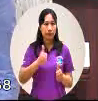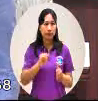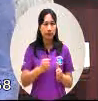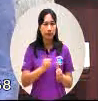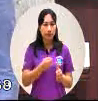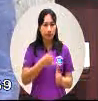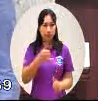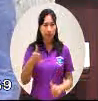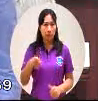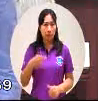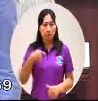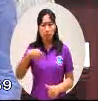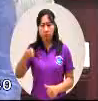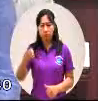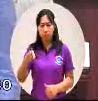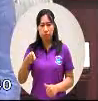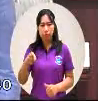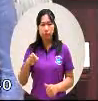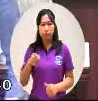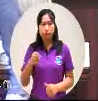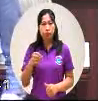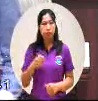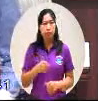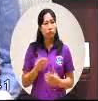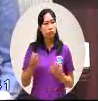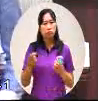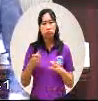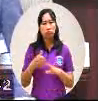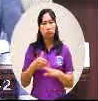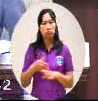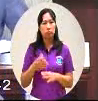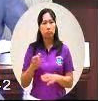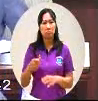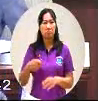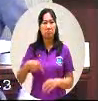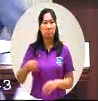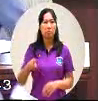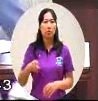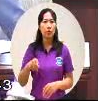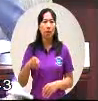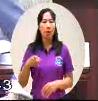没有去过哈，所以我再了解一下，我再跟里长进一步了解。